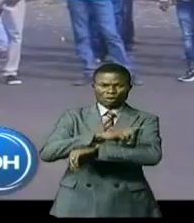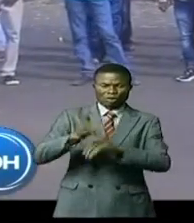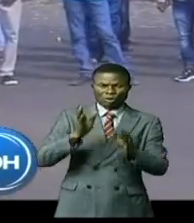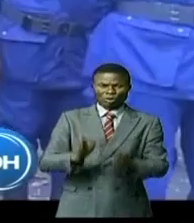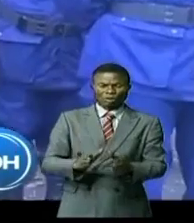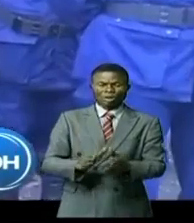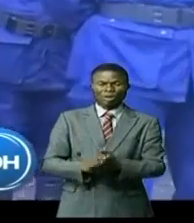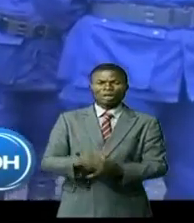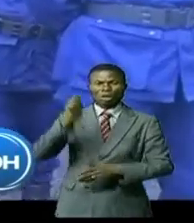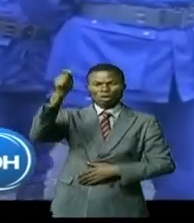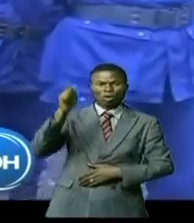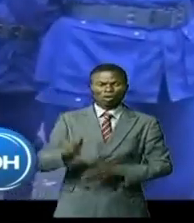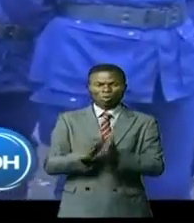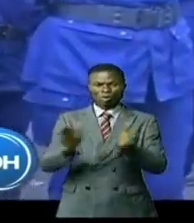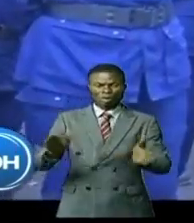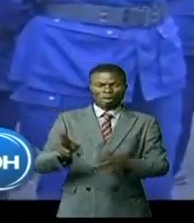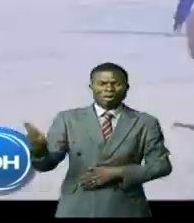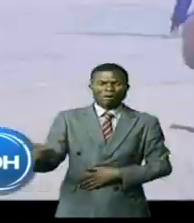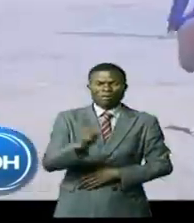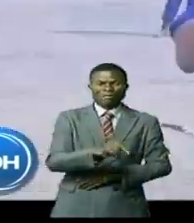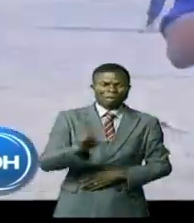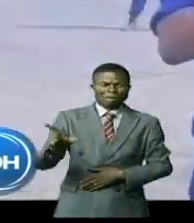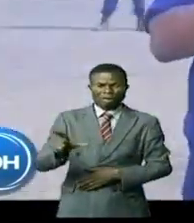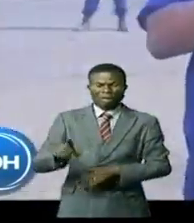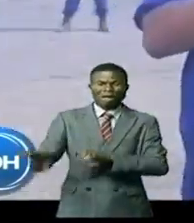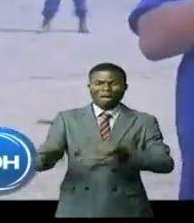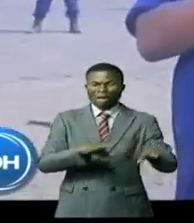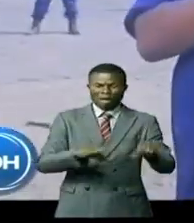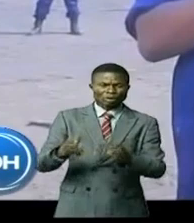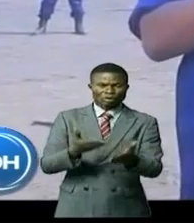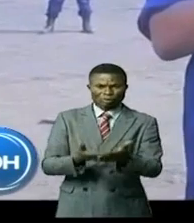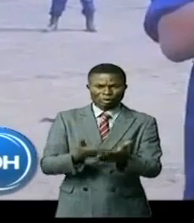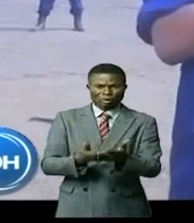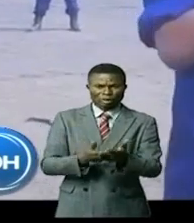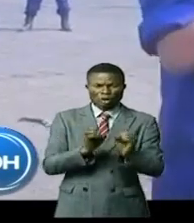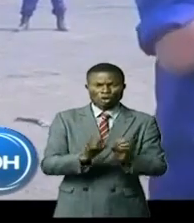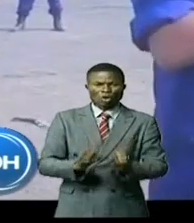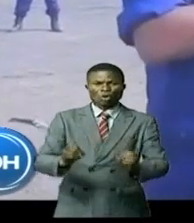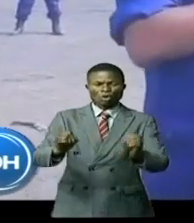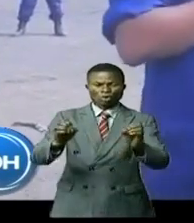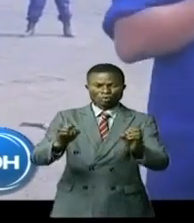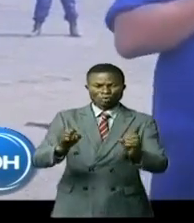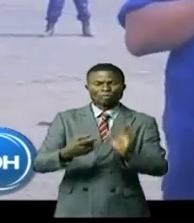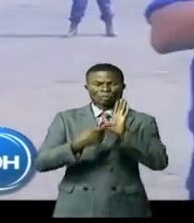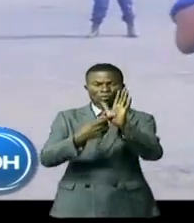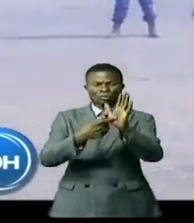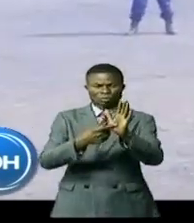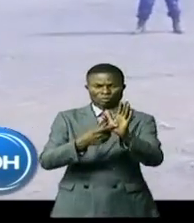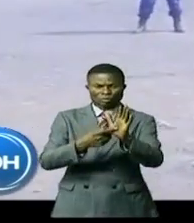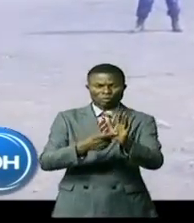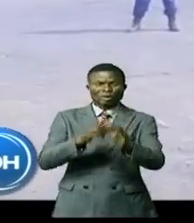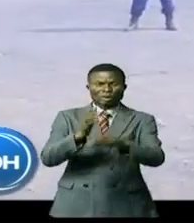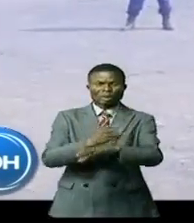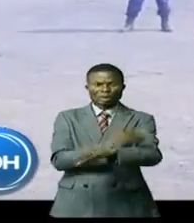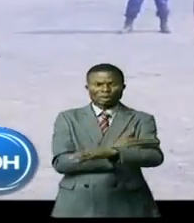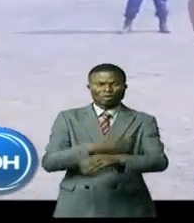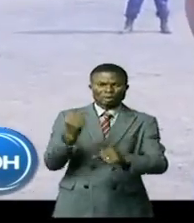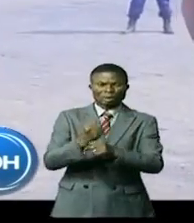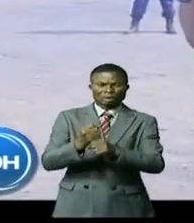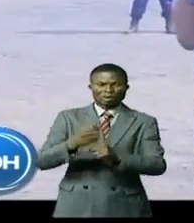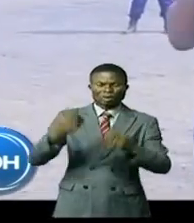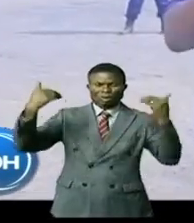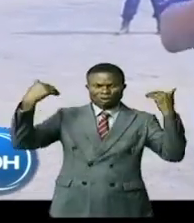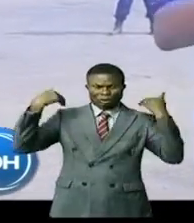Patience Mouchidia Filemon, qui a animé la dite parade, au cours de laquelle il a présenté les encouragements du commandant suprême